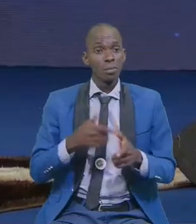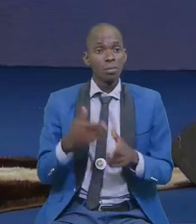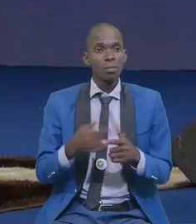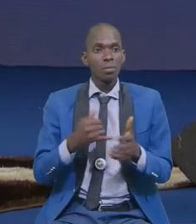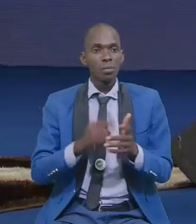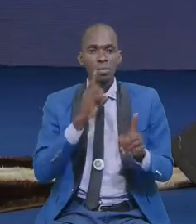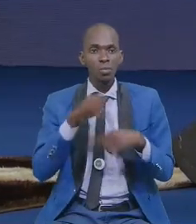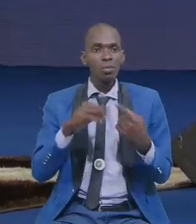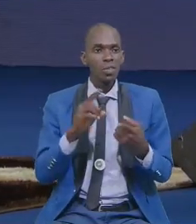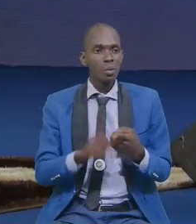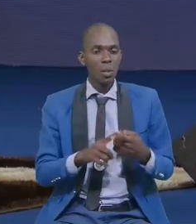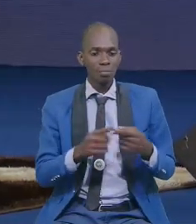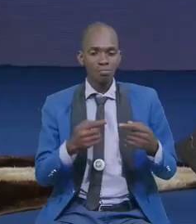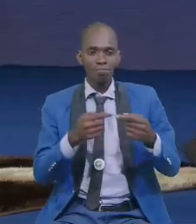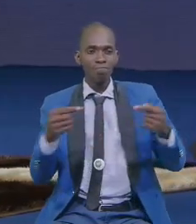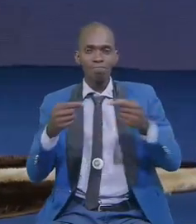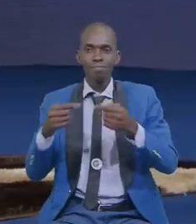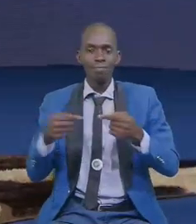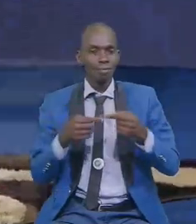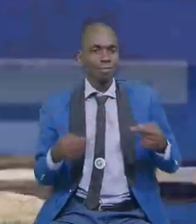Il parle des querelles.